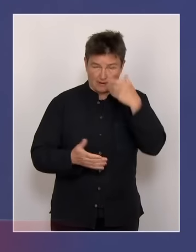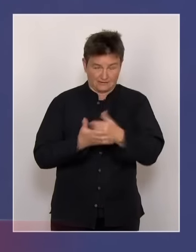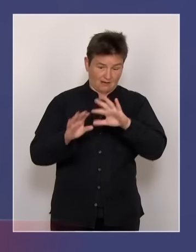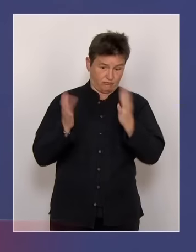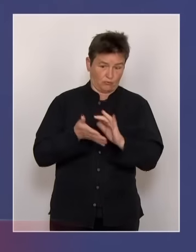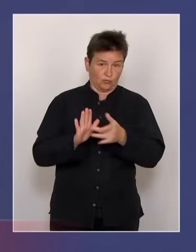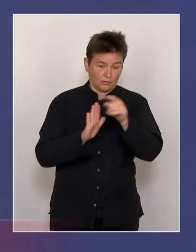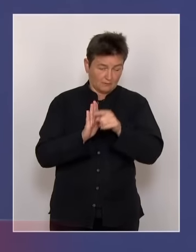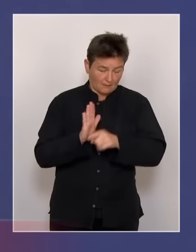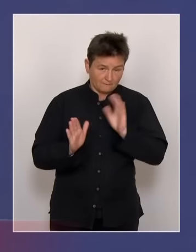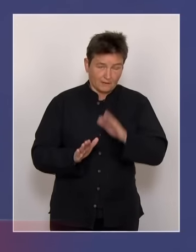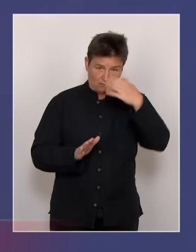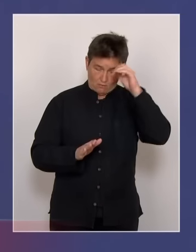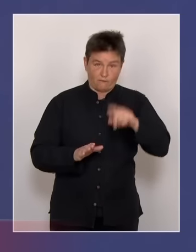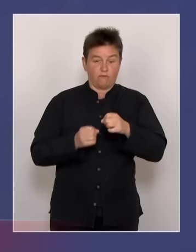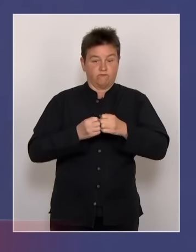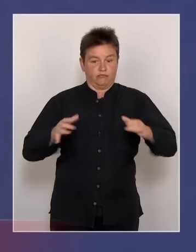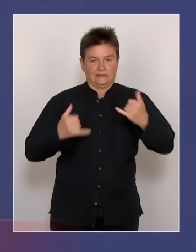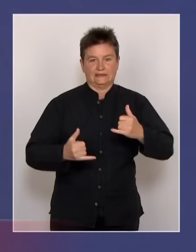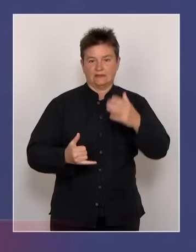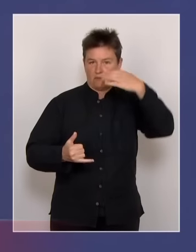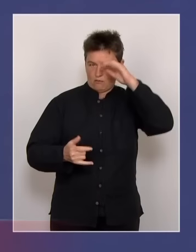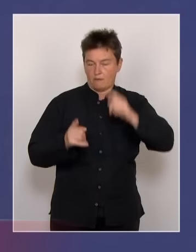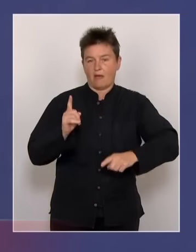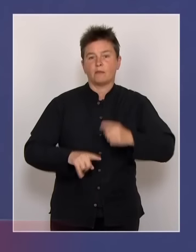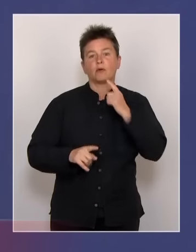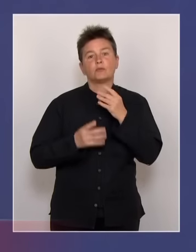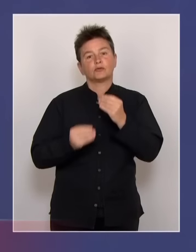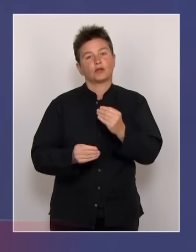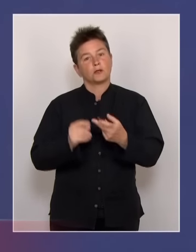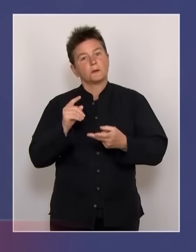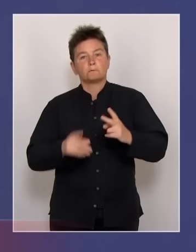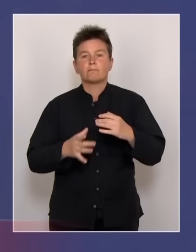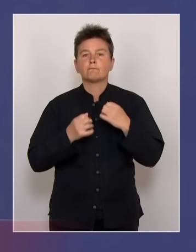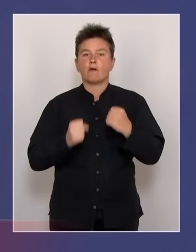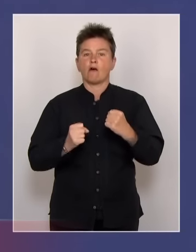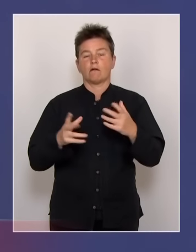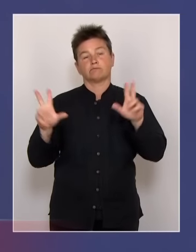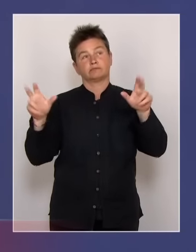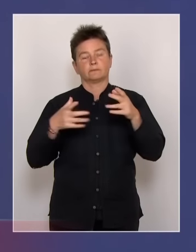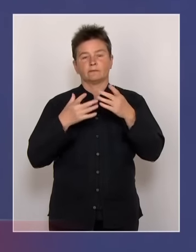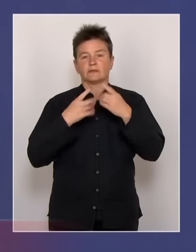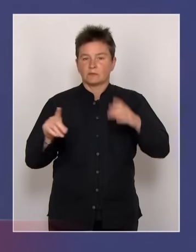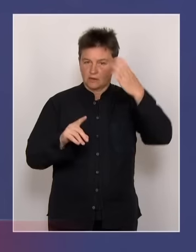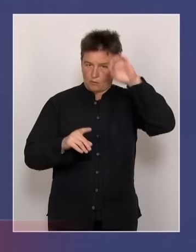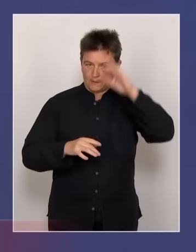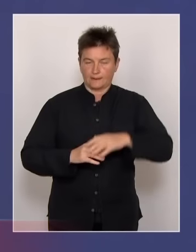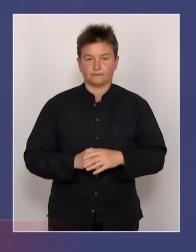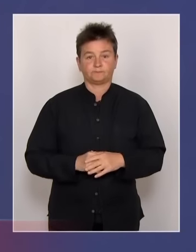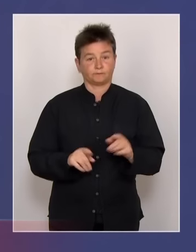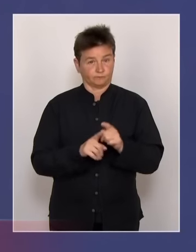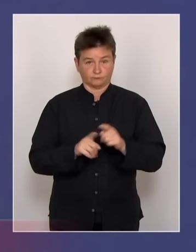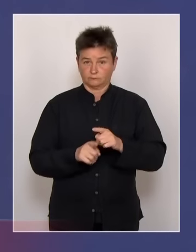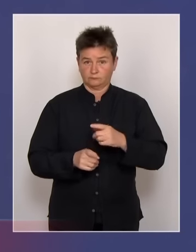il nous faut les développer en européen elles sont essentielles pour donner plus de vigueur à un démos européen et permettre